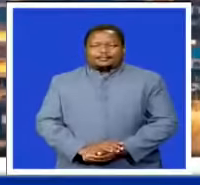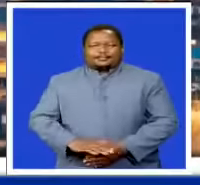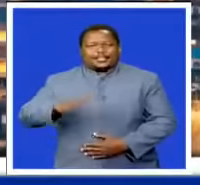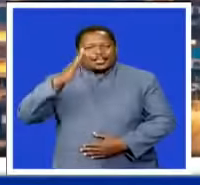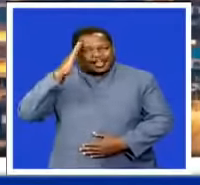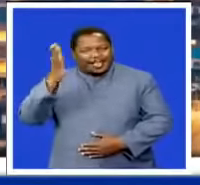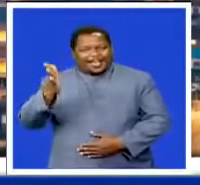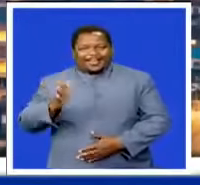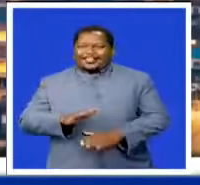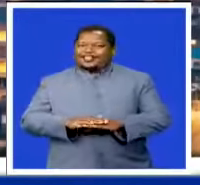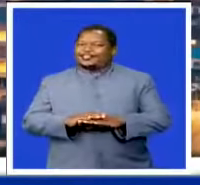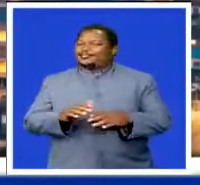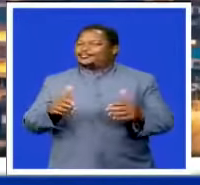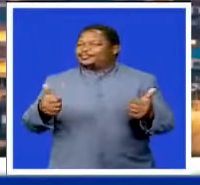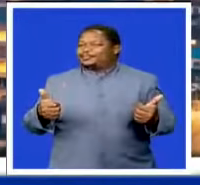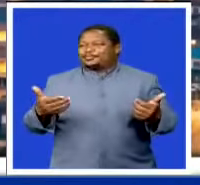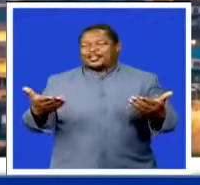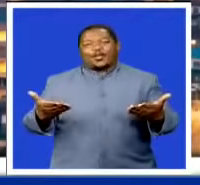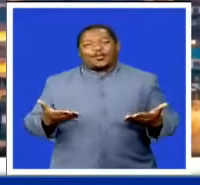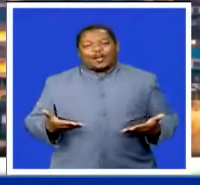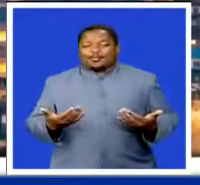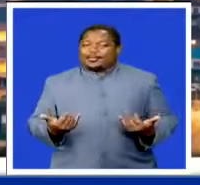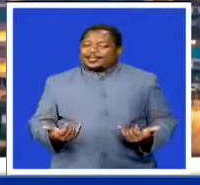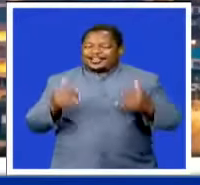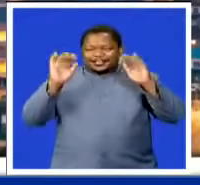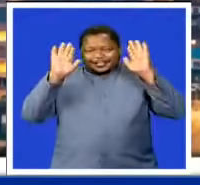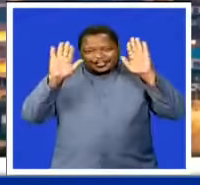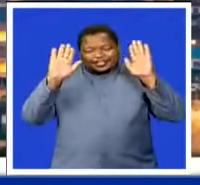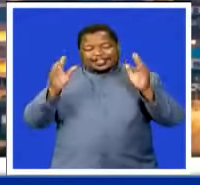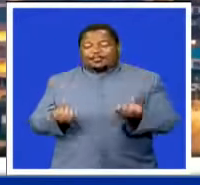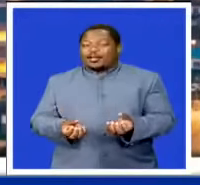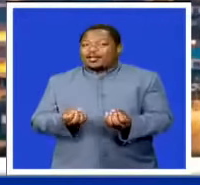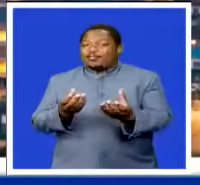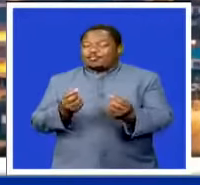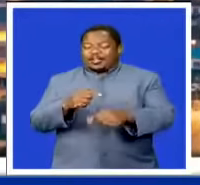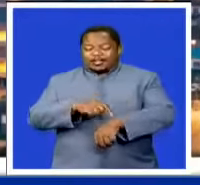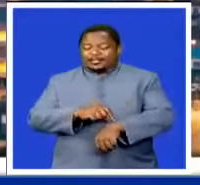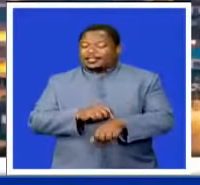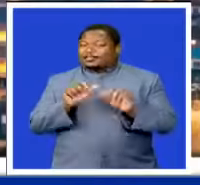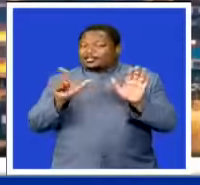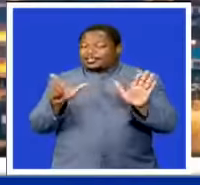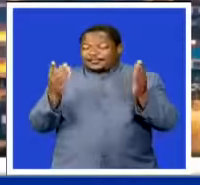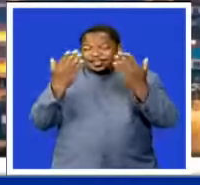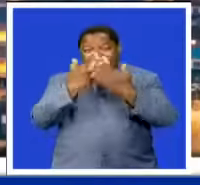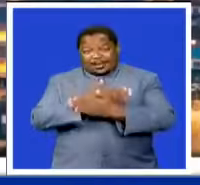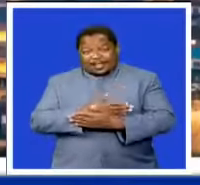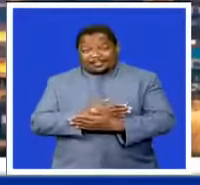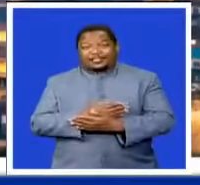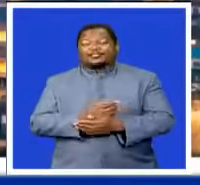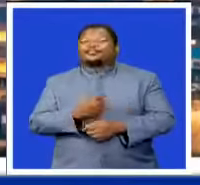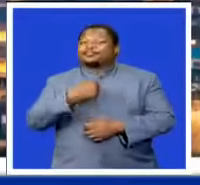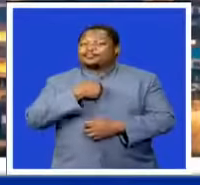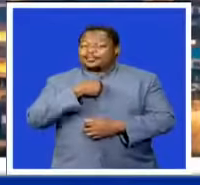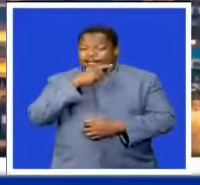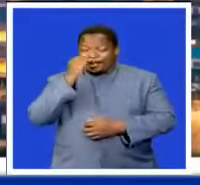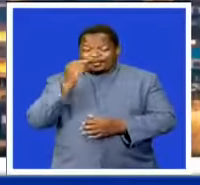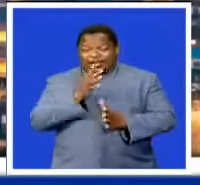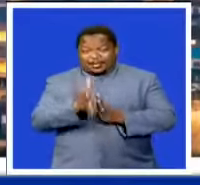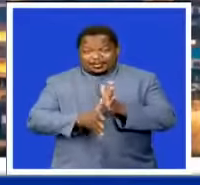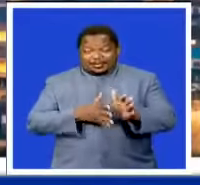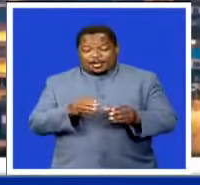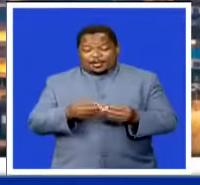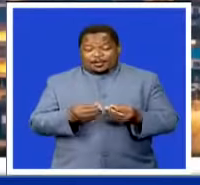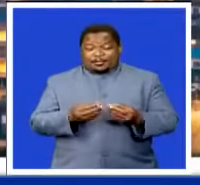Lishonile maswati lamahle lishonile nebenkosi lenhle yemukelani nathi tindzaba tensimbi yesikhombisa kusihlwa nitifunzelwa nguzodwa